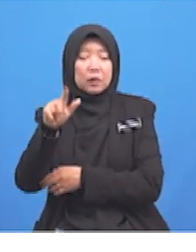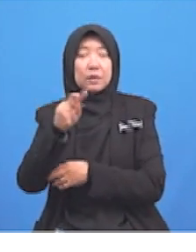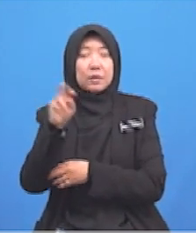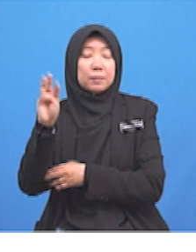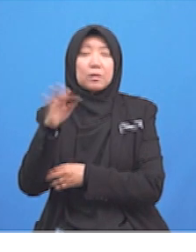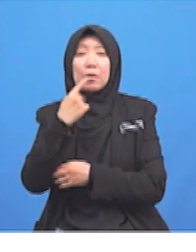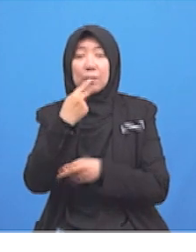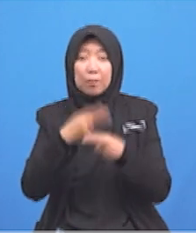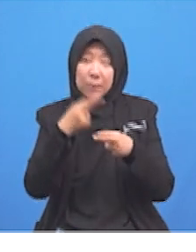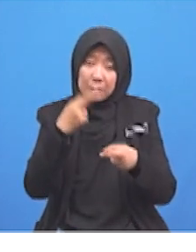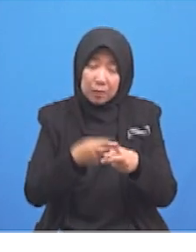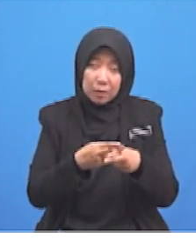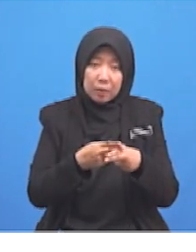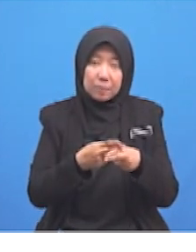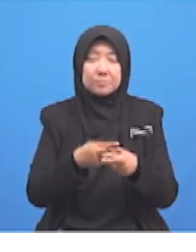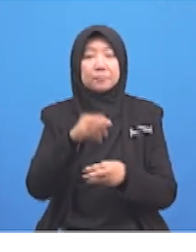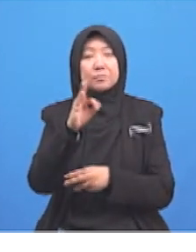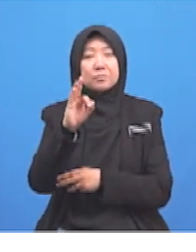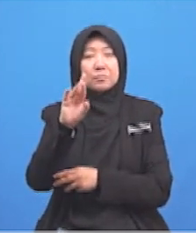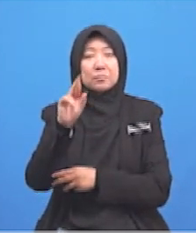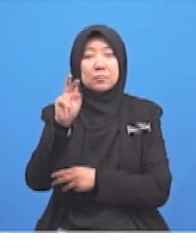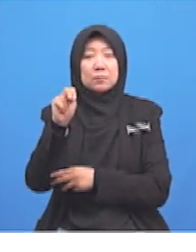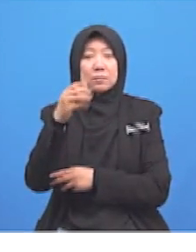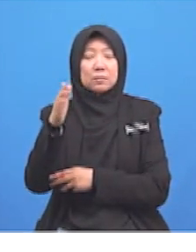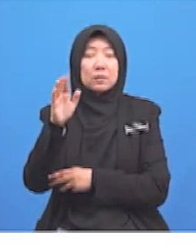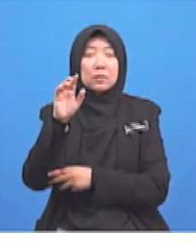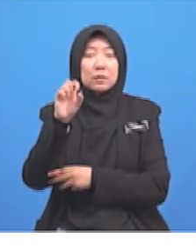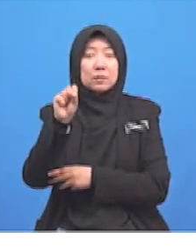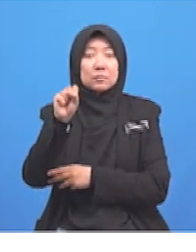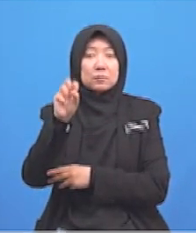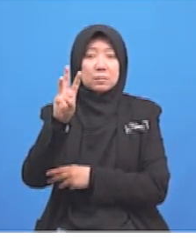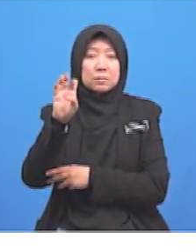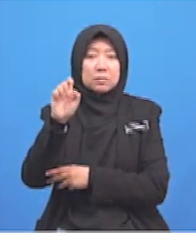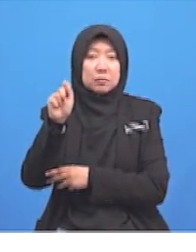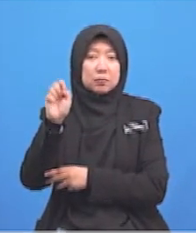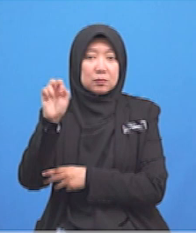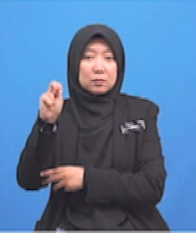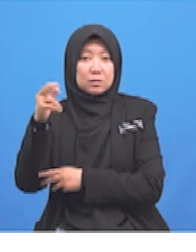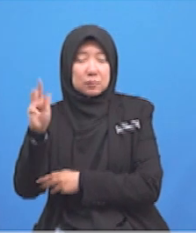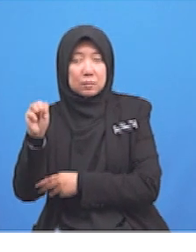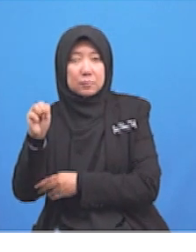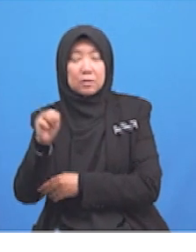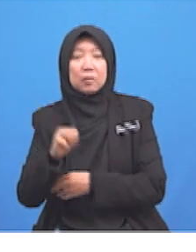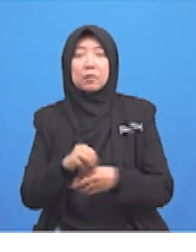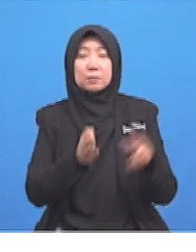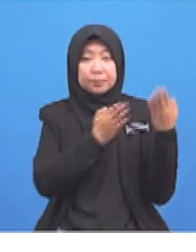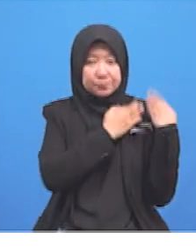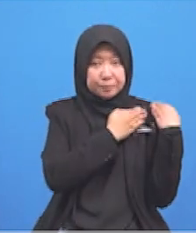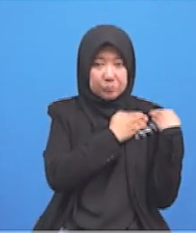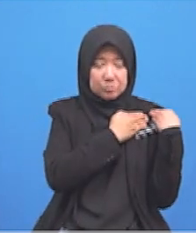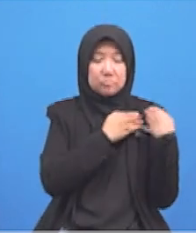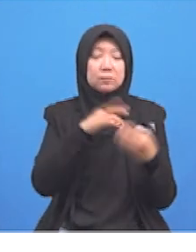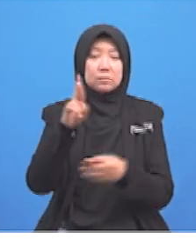murid-murid, nama beliau ialah Frank Swettenham. Beliau menjawat jawatan Residen General Negeri-Negeri